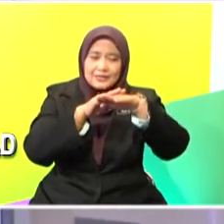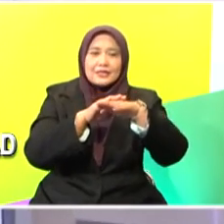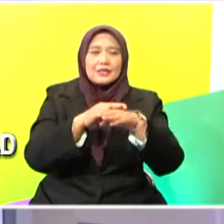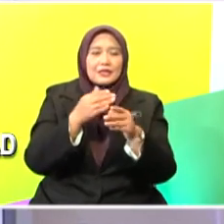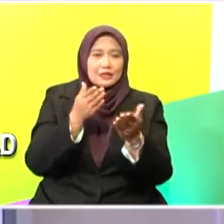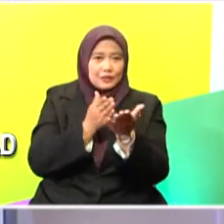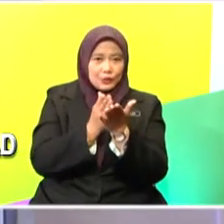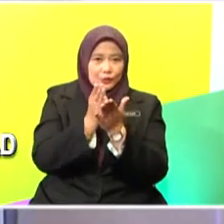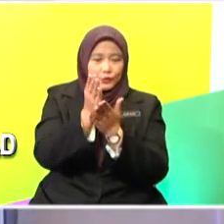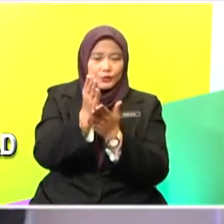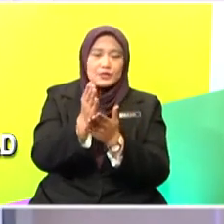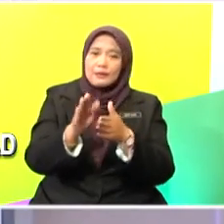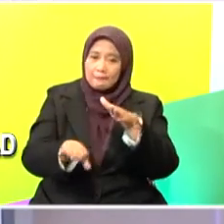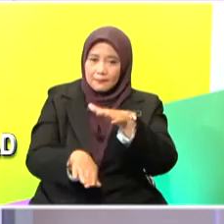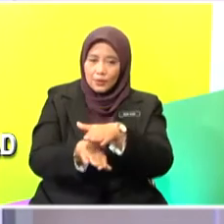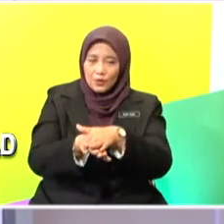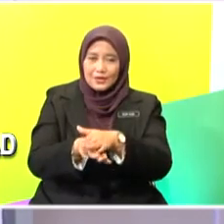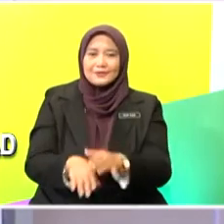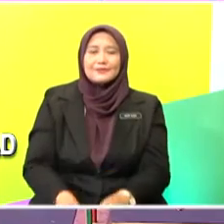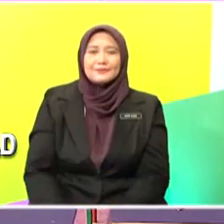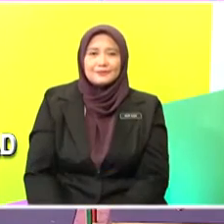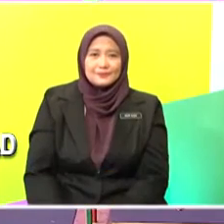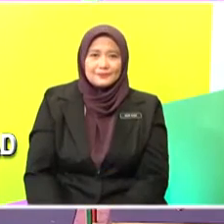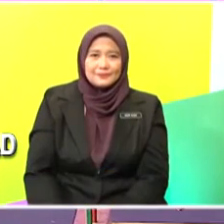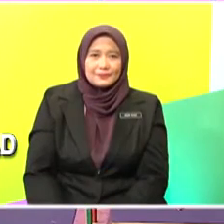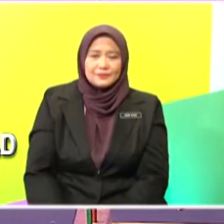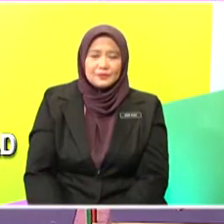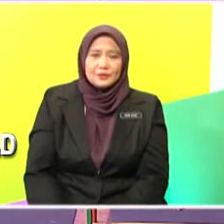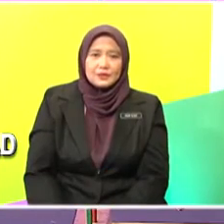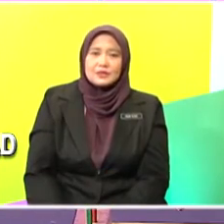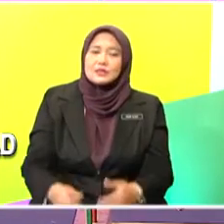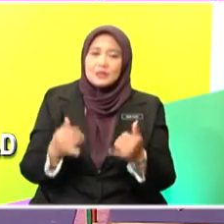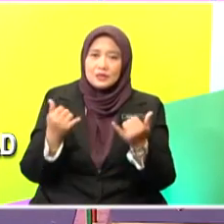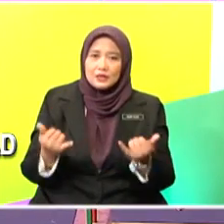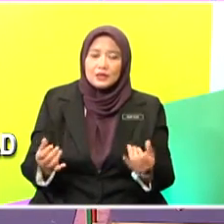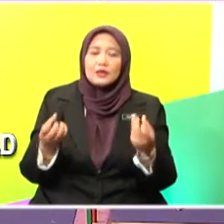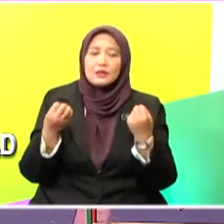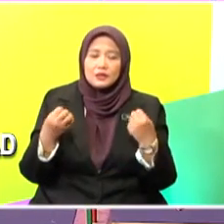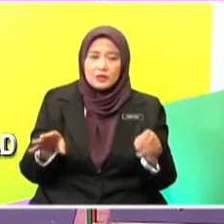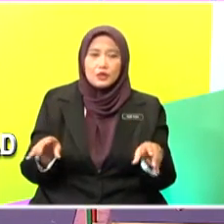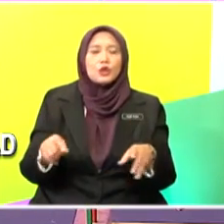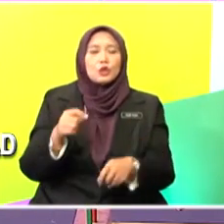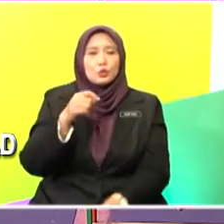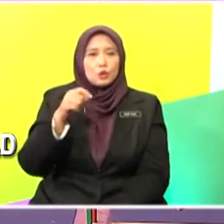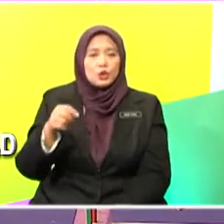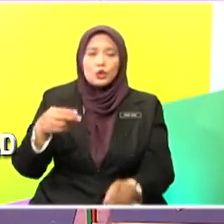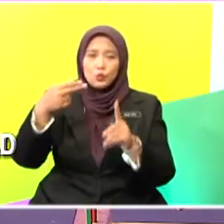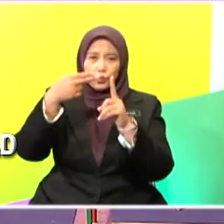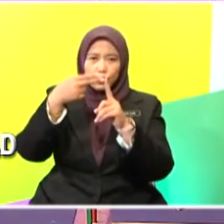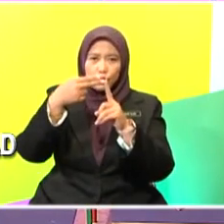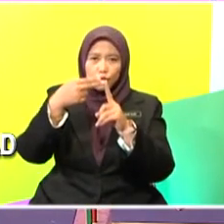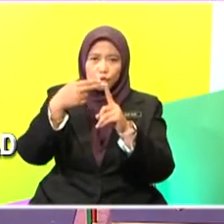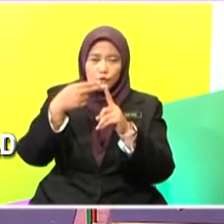garisan. Garisan melintang. Good. Okey, kita dah selesai tulis huruf panjang. Next. Tulis huruf pendek